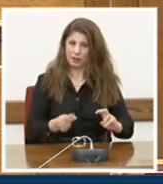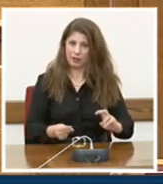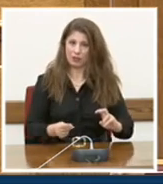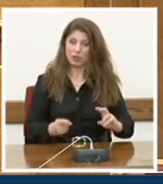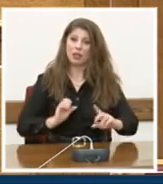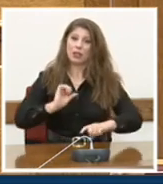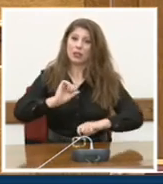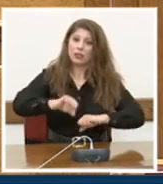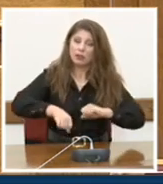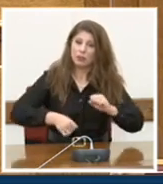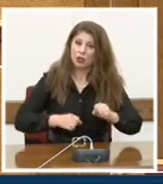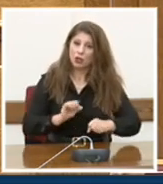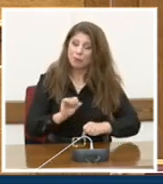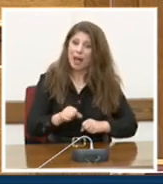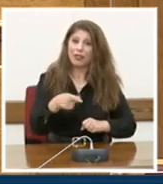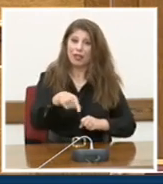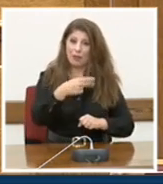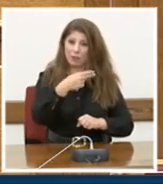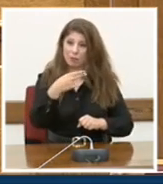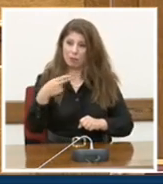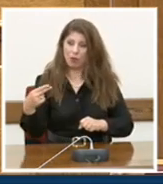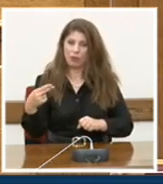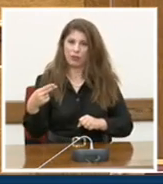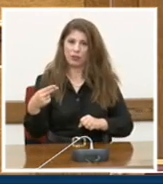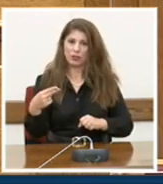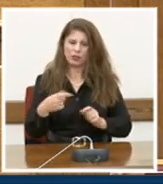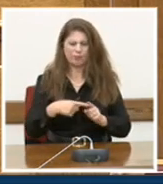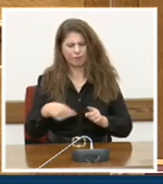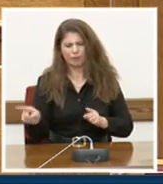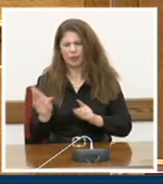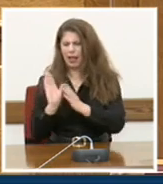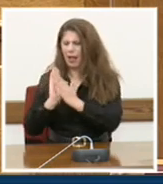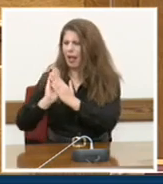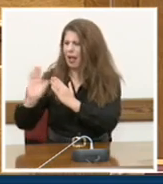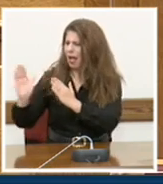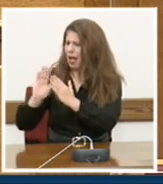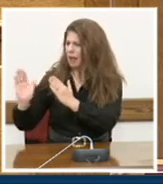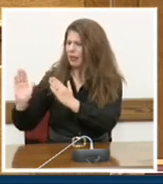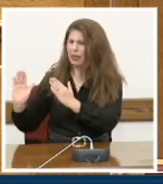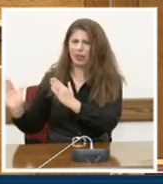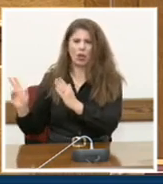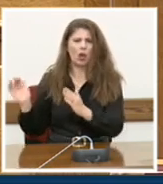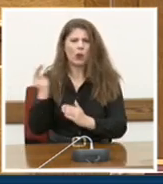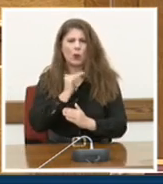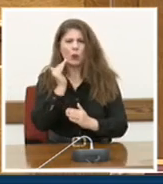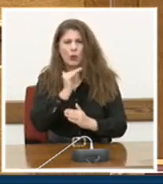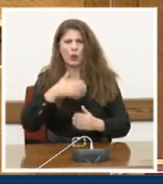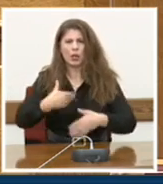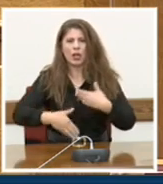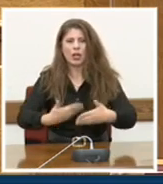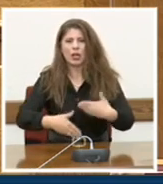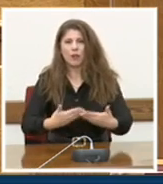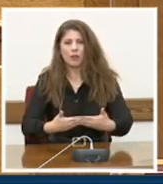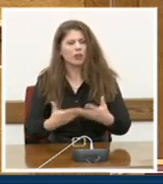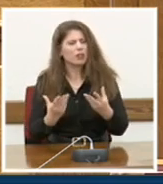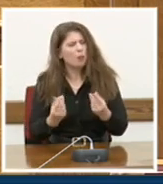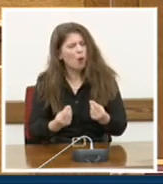προσπάθεια η υπόθεση αυτή να αρχιοθετηθεί με συνοπτικές διαδικασίες και άλλα πολλά, χωρίς ωστόσο να